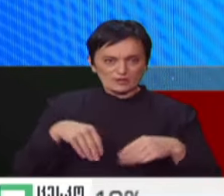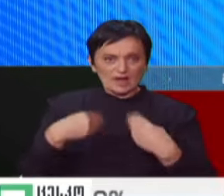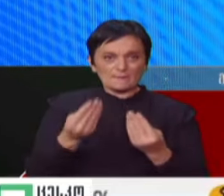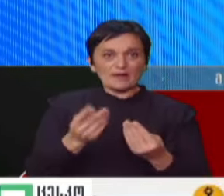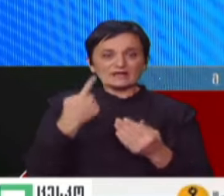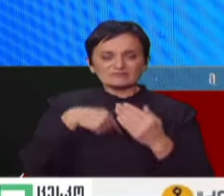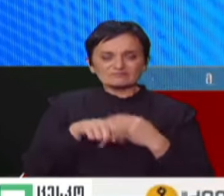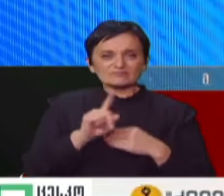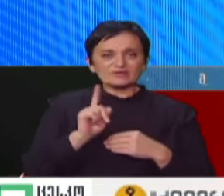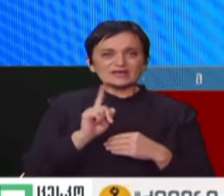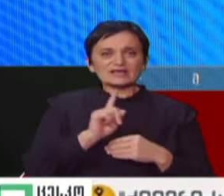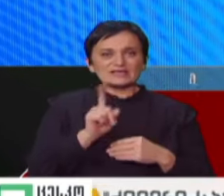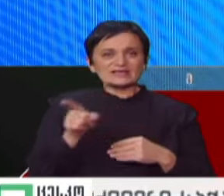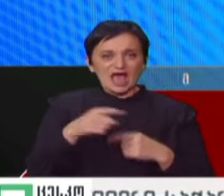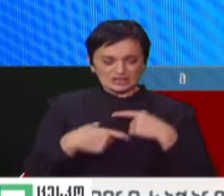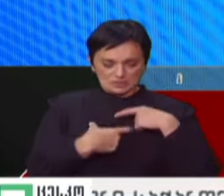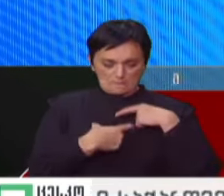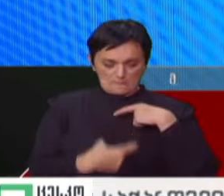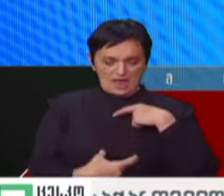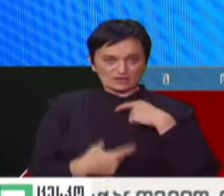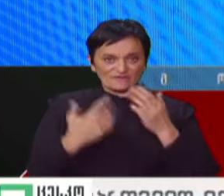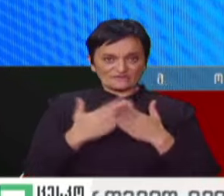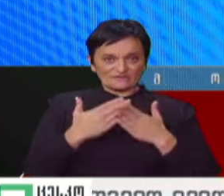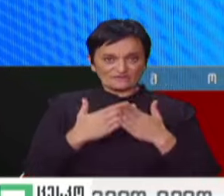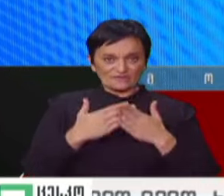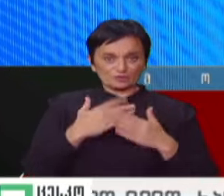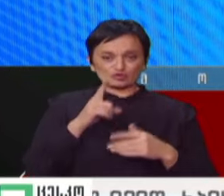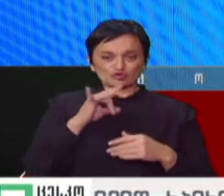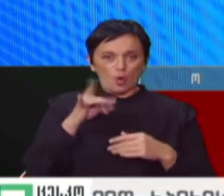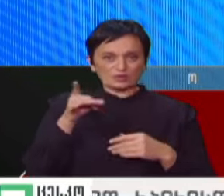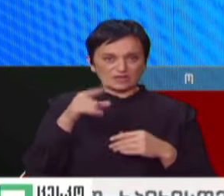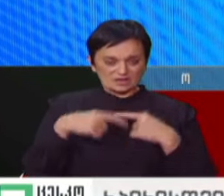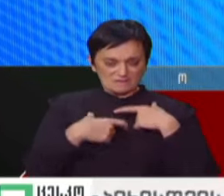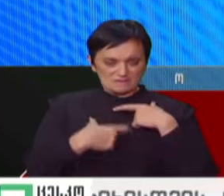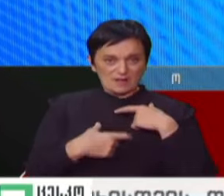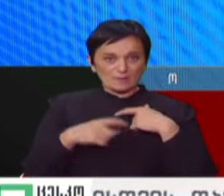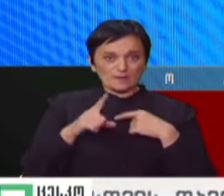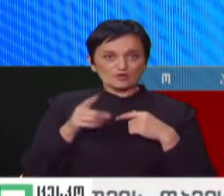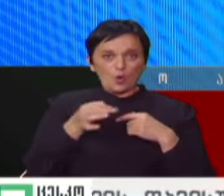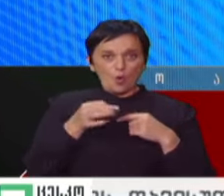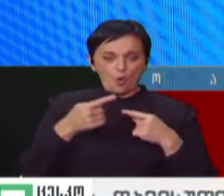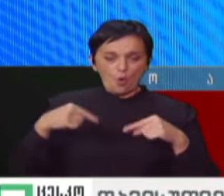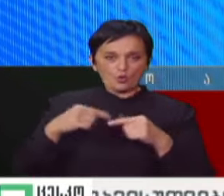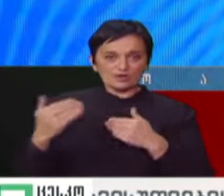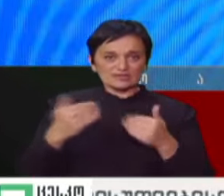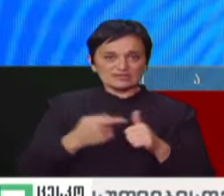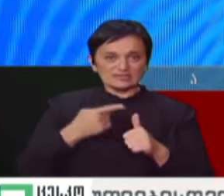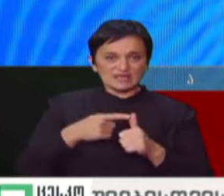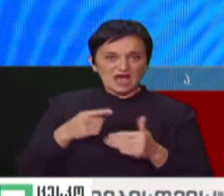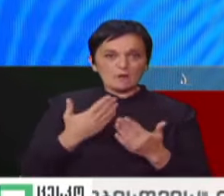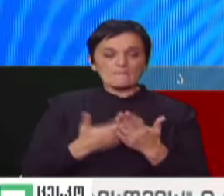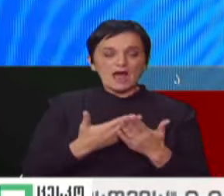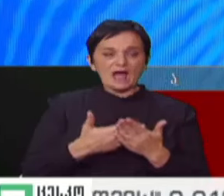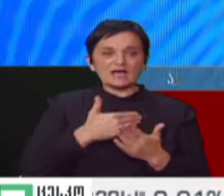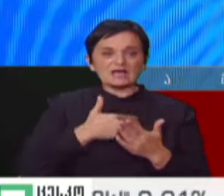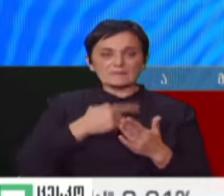ანუ ყველას აქ რაღაც ბეიჯი თითქმის ზონდერებს რაღაცა სხვადასხვა ორგანიზაციებით გადაადგილდებიან მათი სახელით. მაგალითისთვის